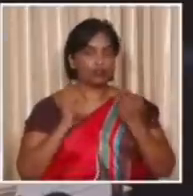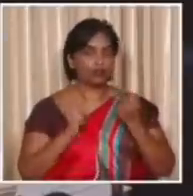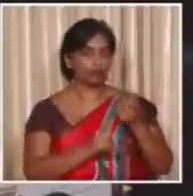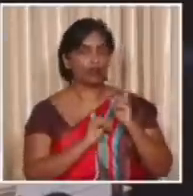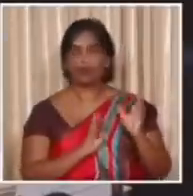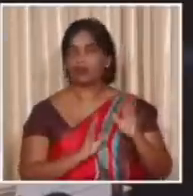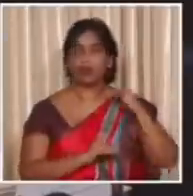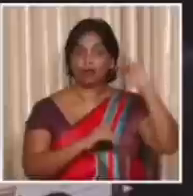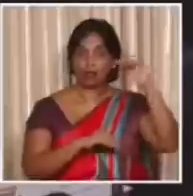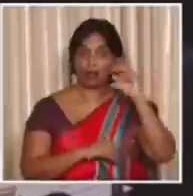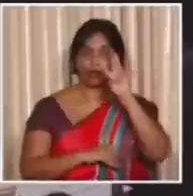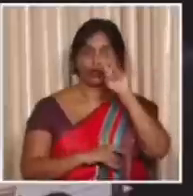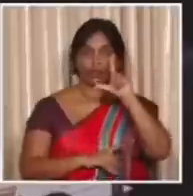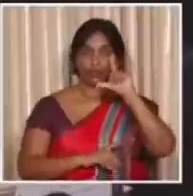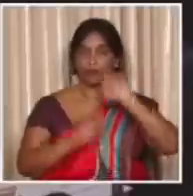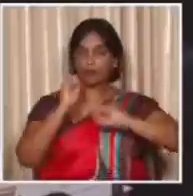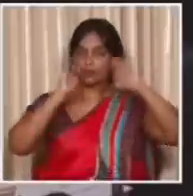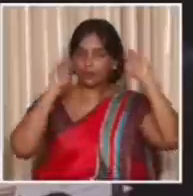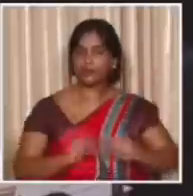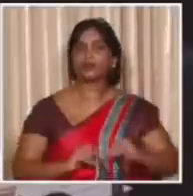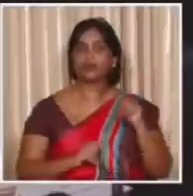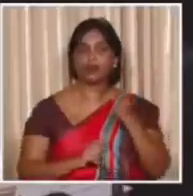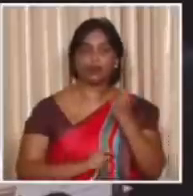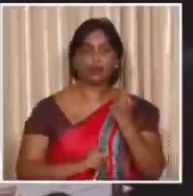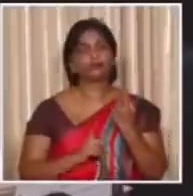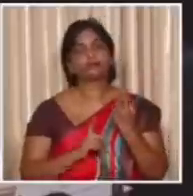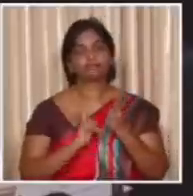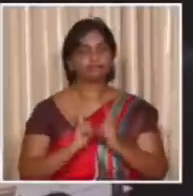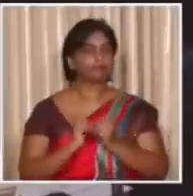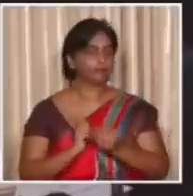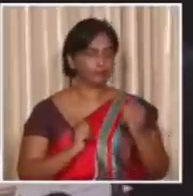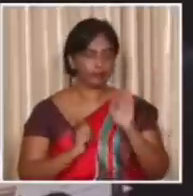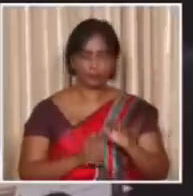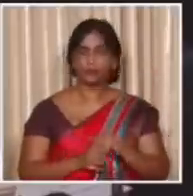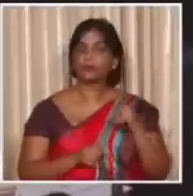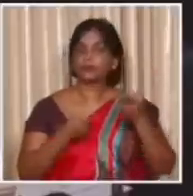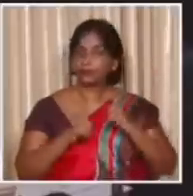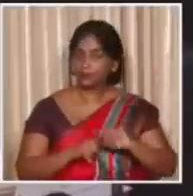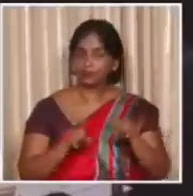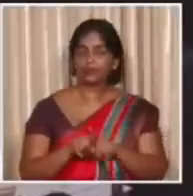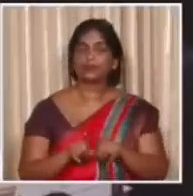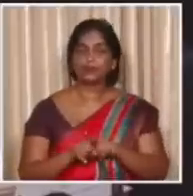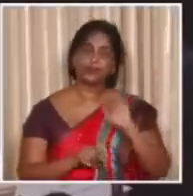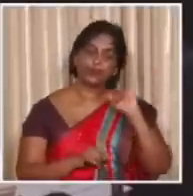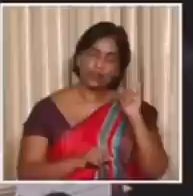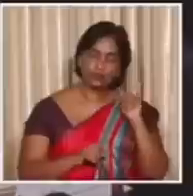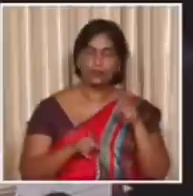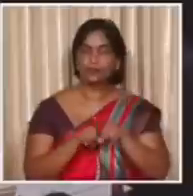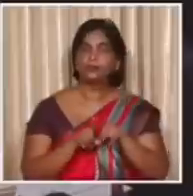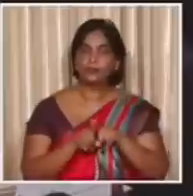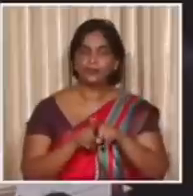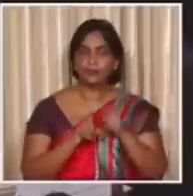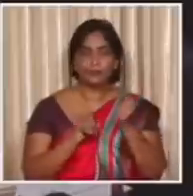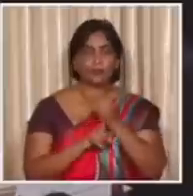ආනයන 137කින් කඩාවැටීම තමයි මේ රුපියලේ යම් ස්ථවර භාවයකට එන්නේ හේතුවක්. ඊළඟට යම් ප්‍රමාණයකට